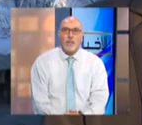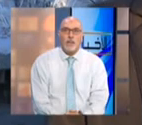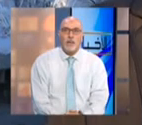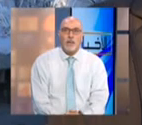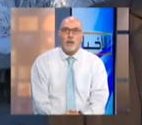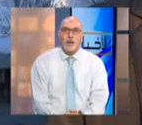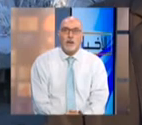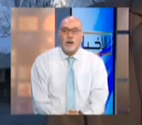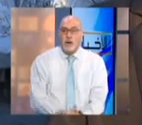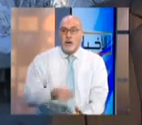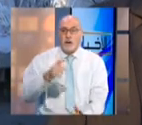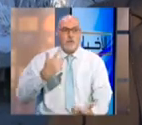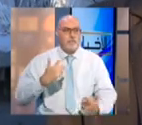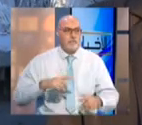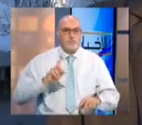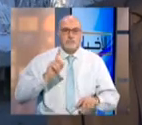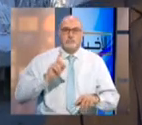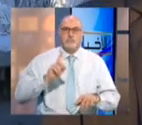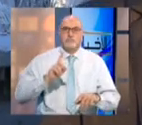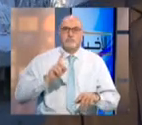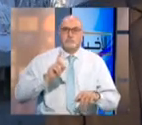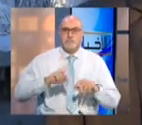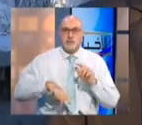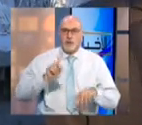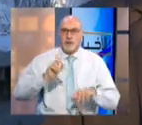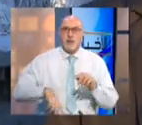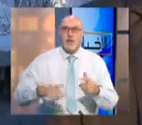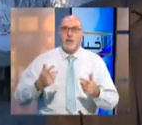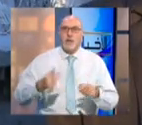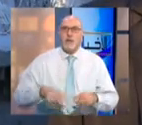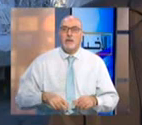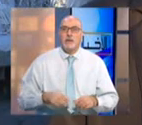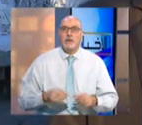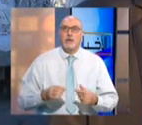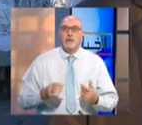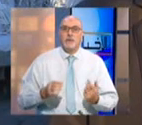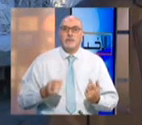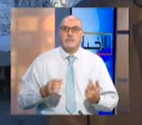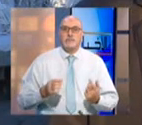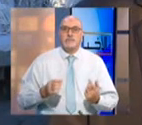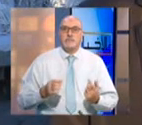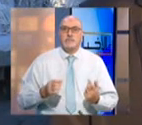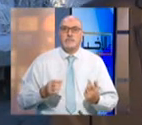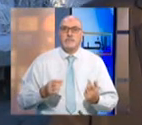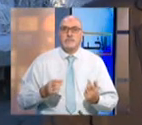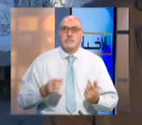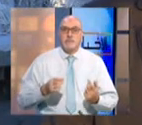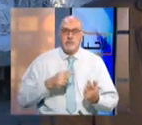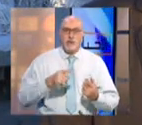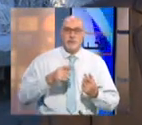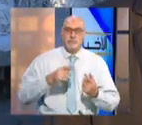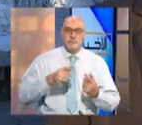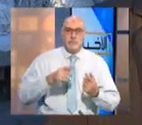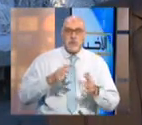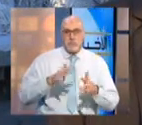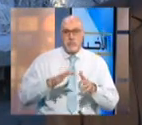الشحن، مستويات الشحن الجوي تدفق السلع إلى ومن الجزائر. رانا نتحدث الآن تقريبا